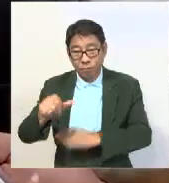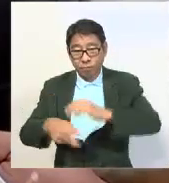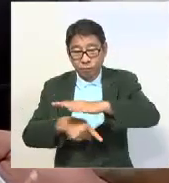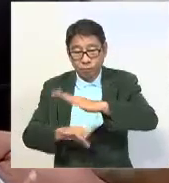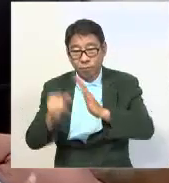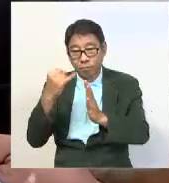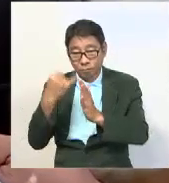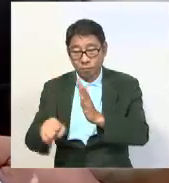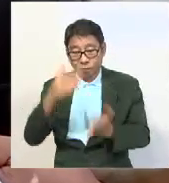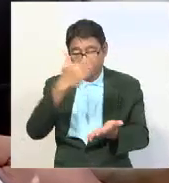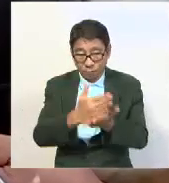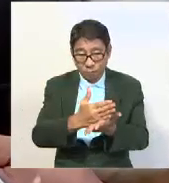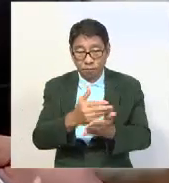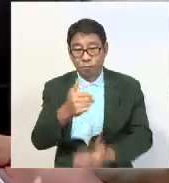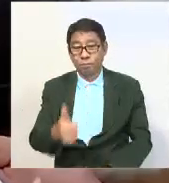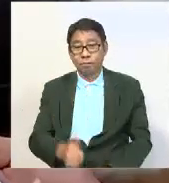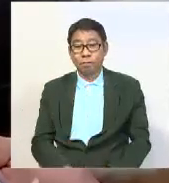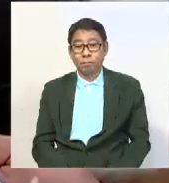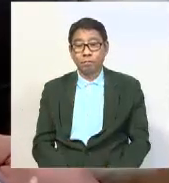ดหรือว่าเราสั่งให้หยุดได้ทันที